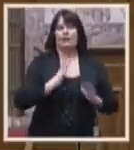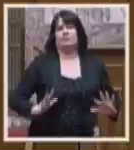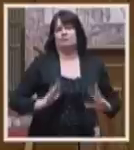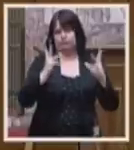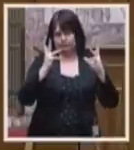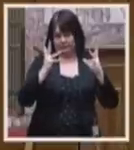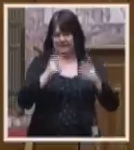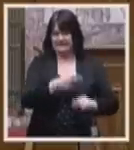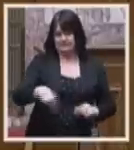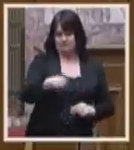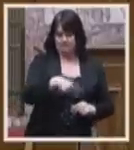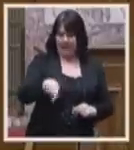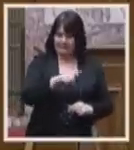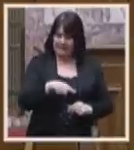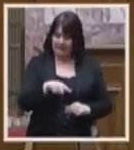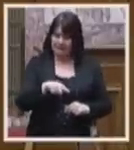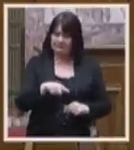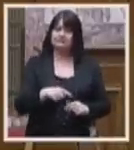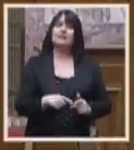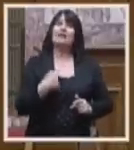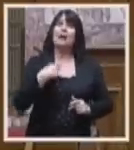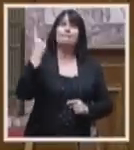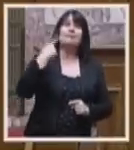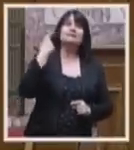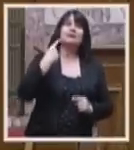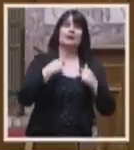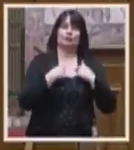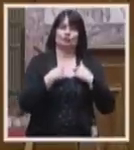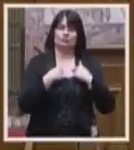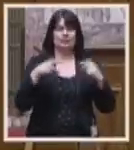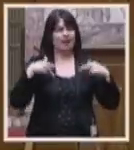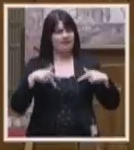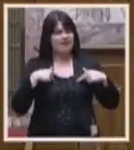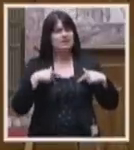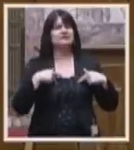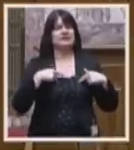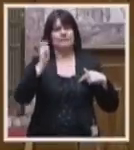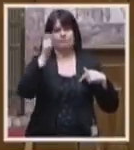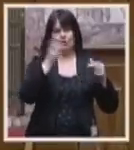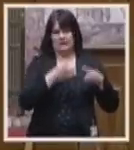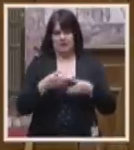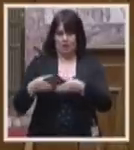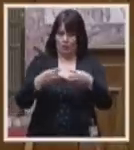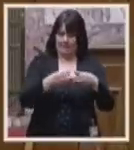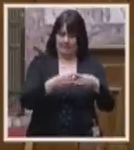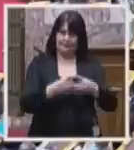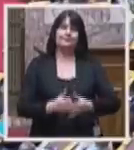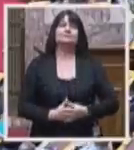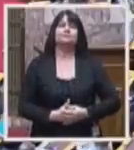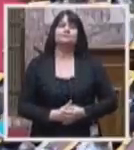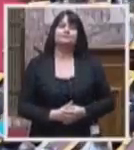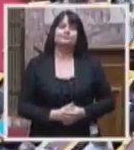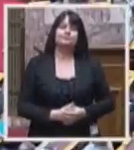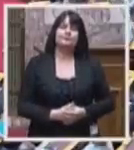σύστημα και από αυτό θα κριθούμε και κυβέρνηση και όλα τα κόμματα της αντιπολίτευσης. Έχουμε βεβαίως